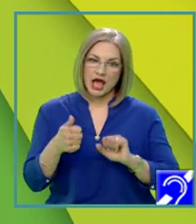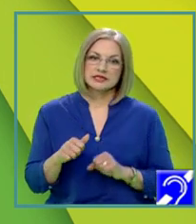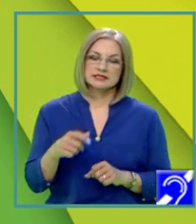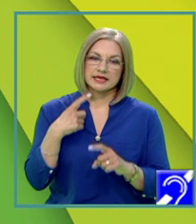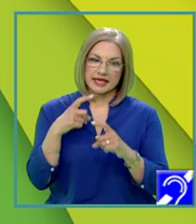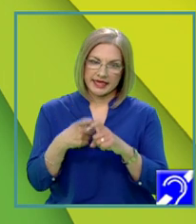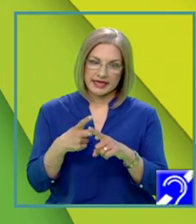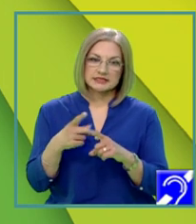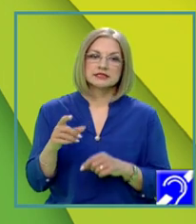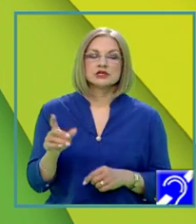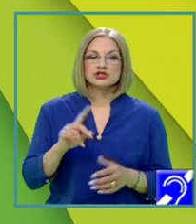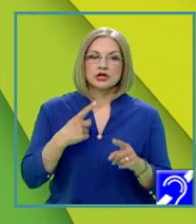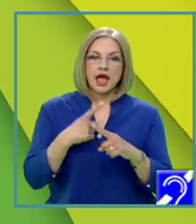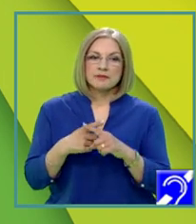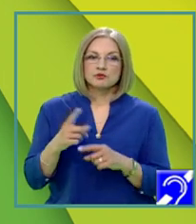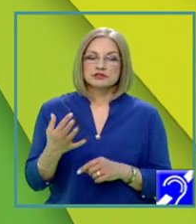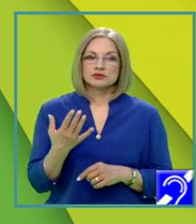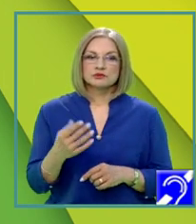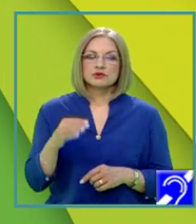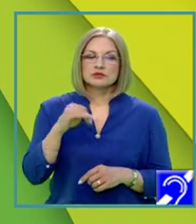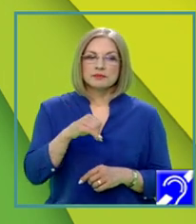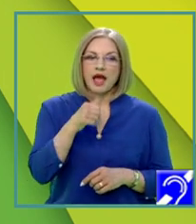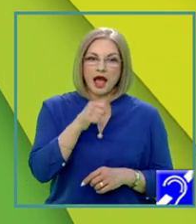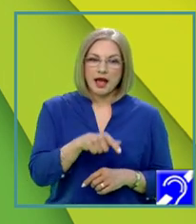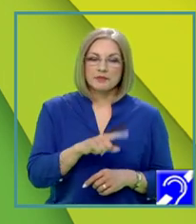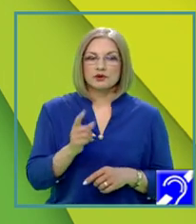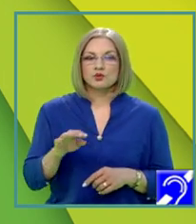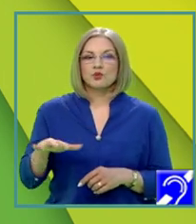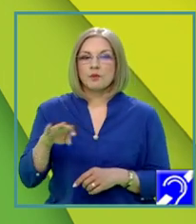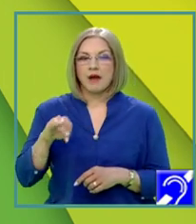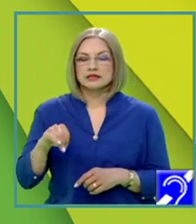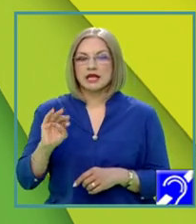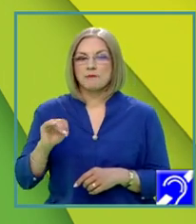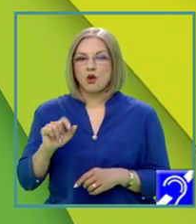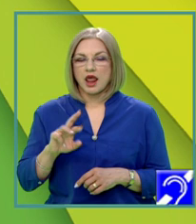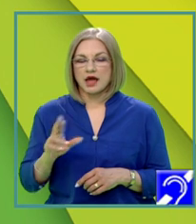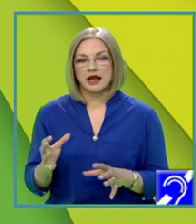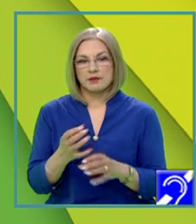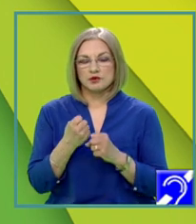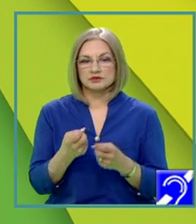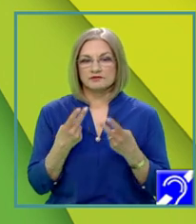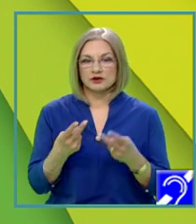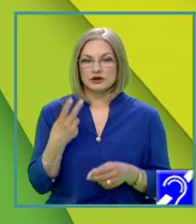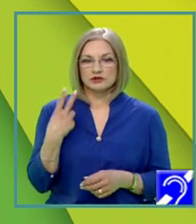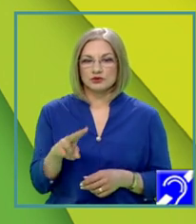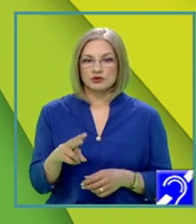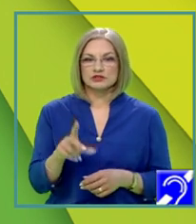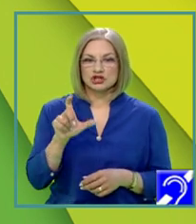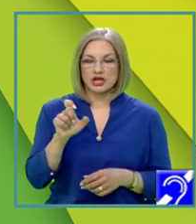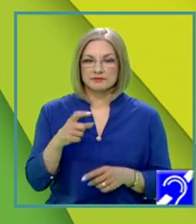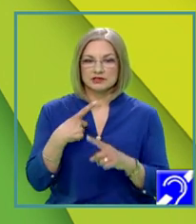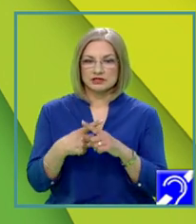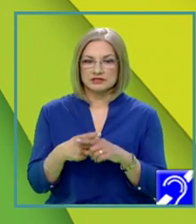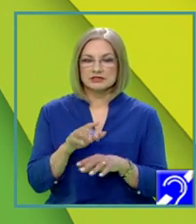am înmulțit numărul de moli ai apei cu masa molară și am obținut valoarea de 270 x